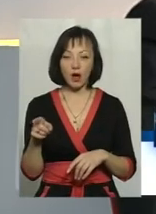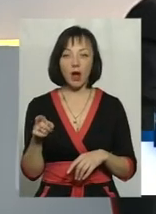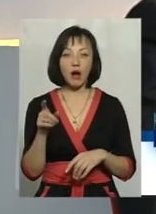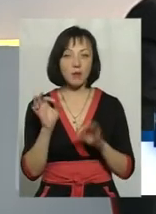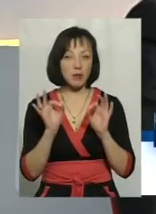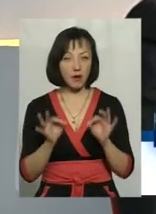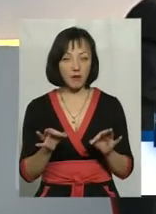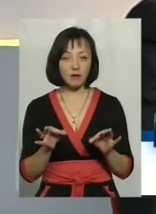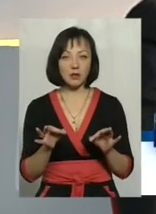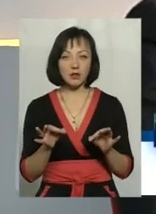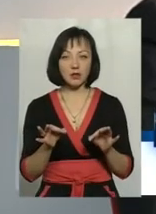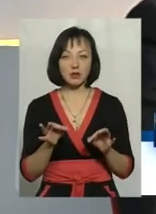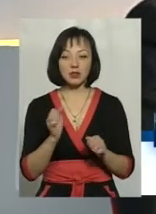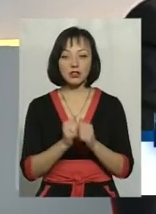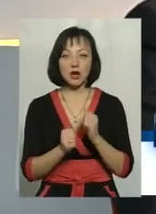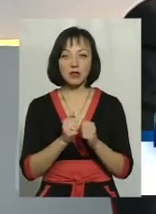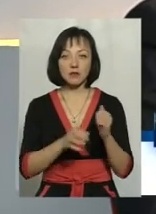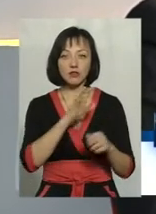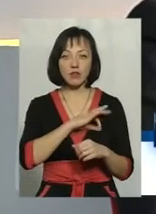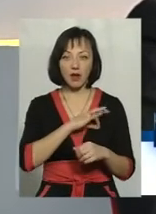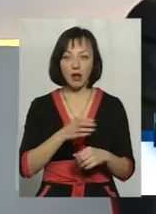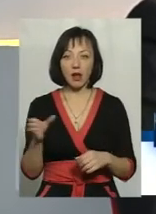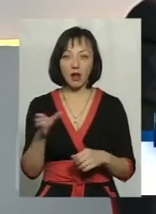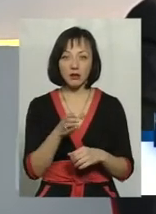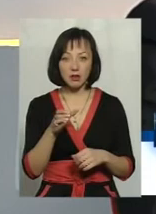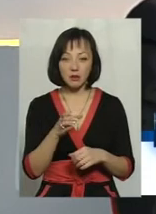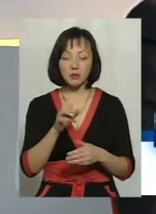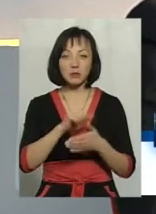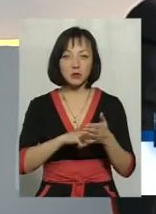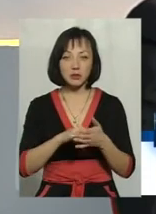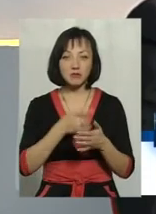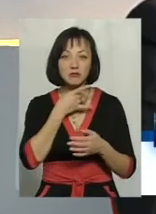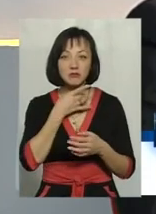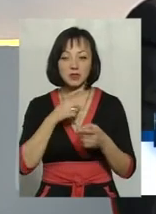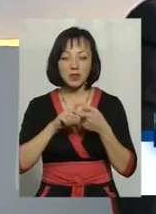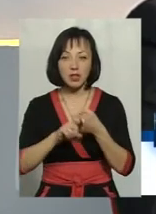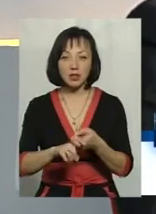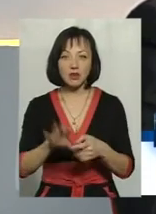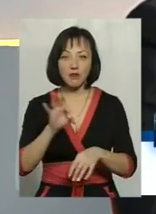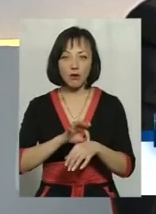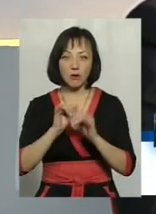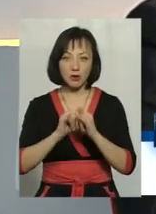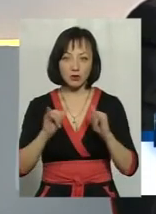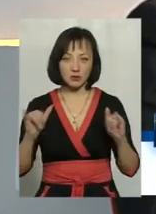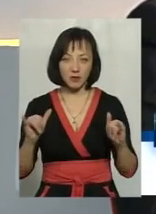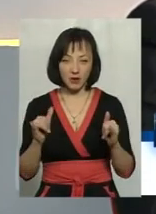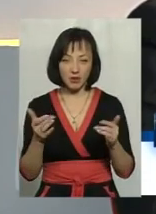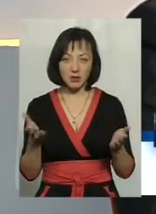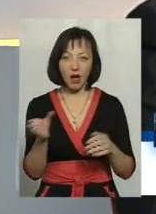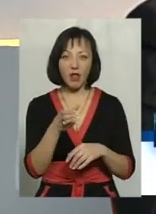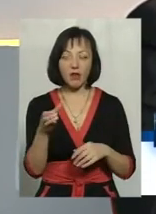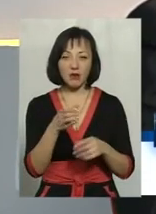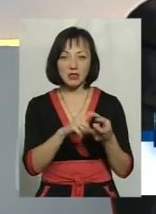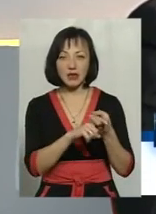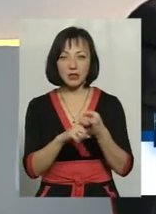Правда, часто вживання алкоголю приводить до залежності, розвивається хвороба, алкогольна залежність, як раніше